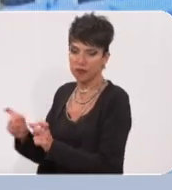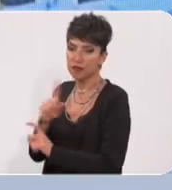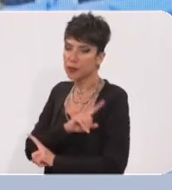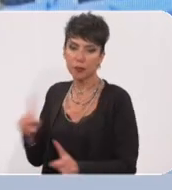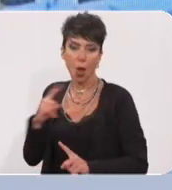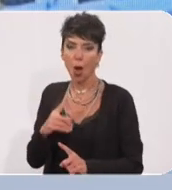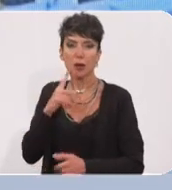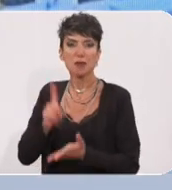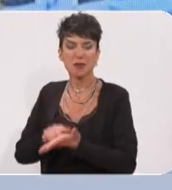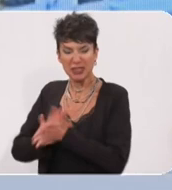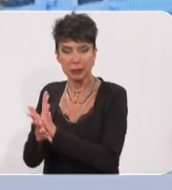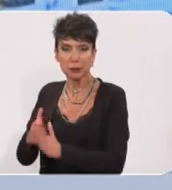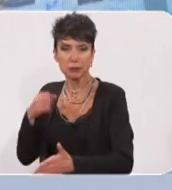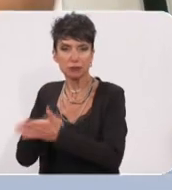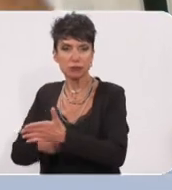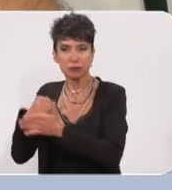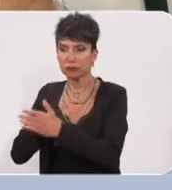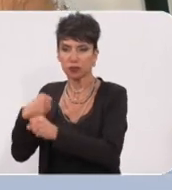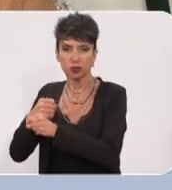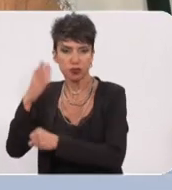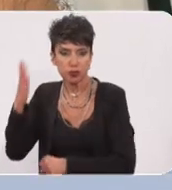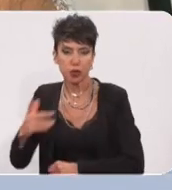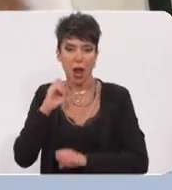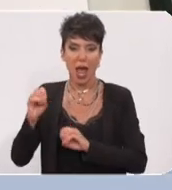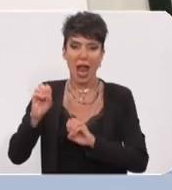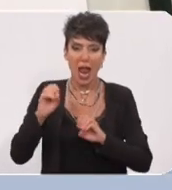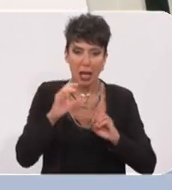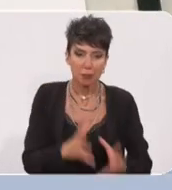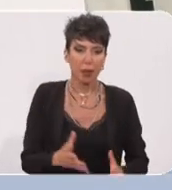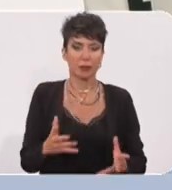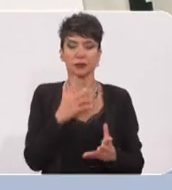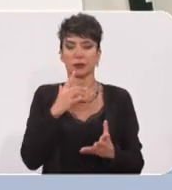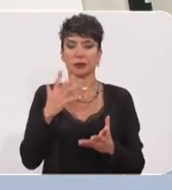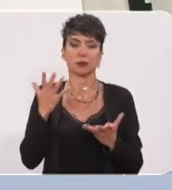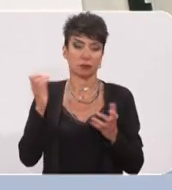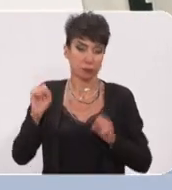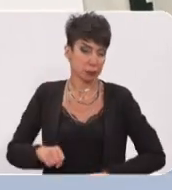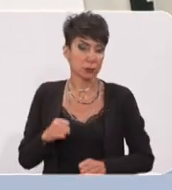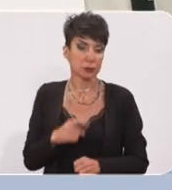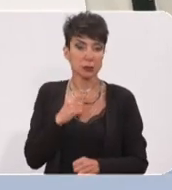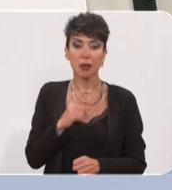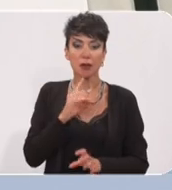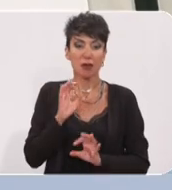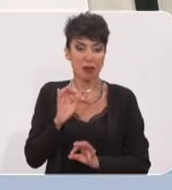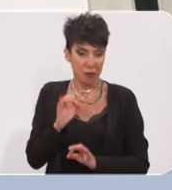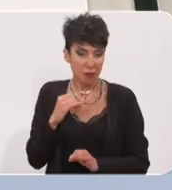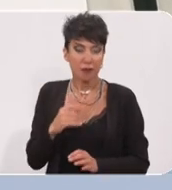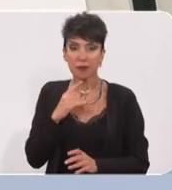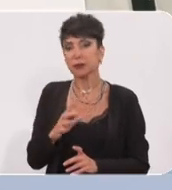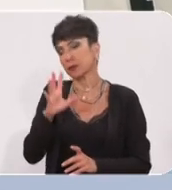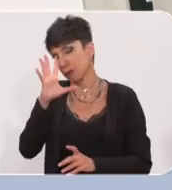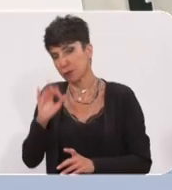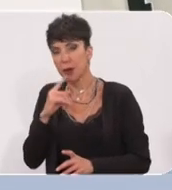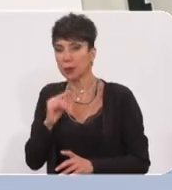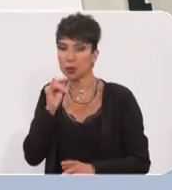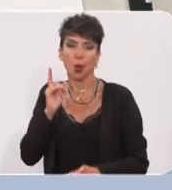στην πράξη, μέσα στους χώρους δουλειάς, μέσα στους χώρους εκπαίδευσης, εκεί που πρωτοστάτησε το ΚΚΕ όλο το προηγούμενο διάστημα, το ίδιο θα